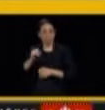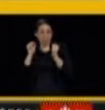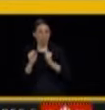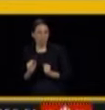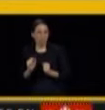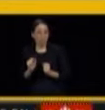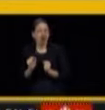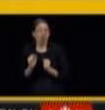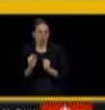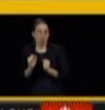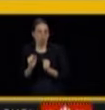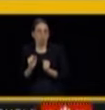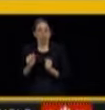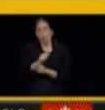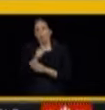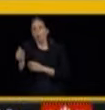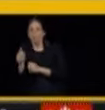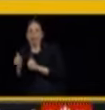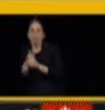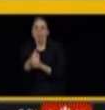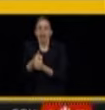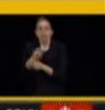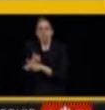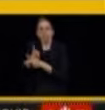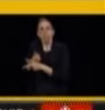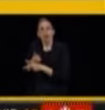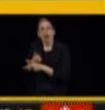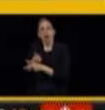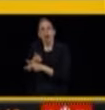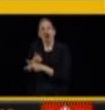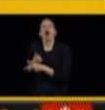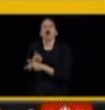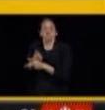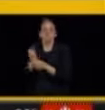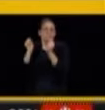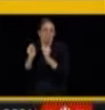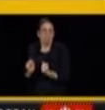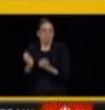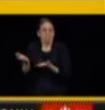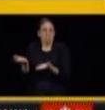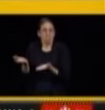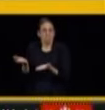des traitements alternatifs pour faire en sorte qu'on peut